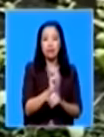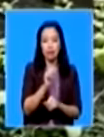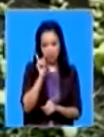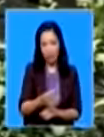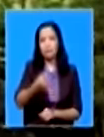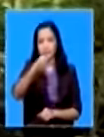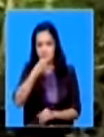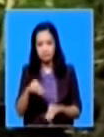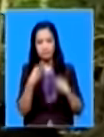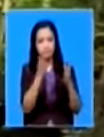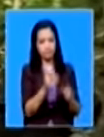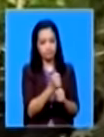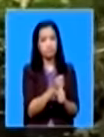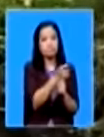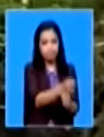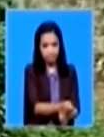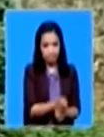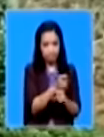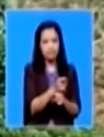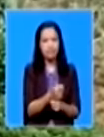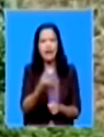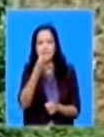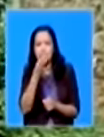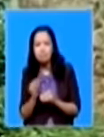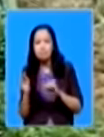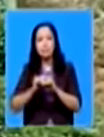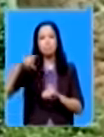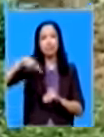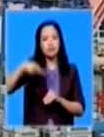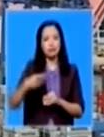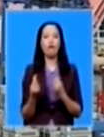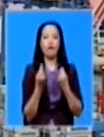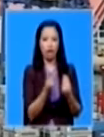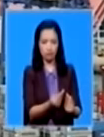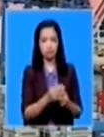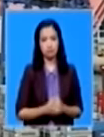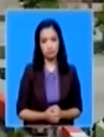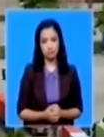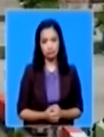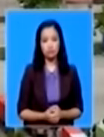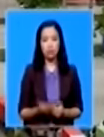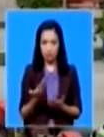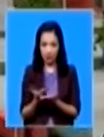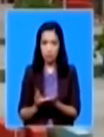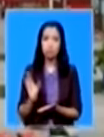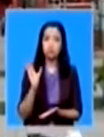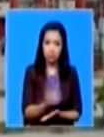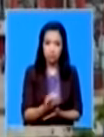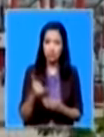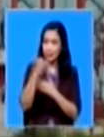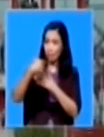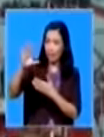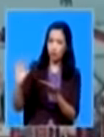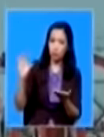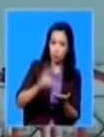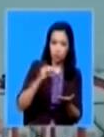พให้กับเกษตรกรเป็นอาชีพเสริมอาชีพทางเลือกให้เขาด้วยมันก็ต้องมีเรื่องการลงทุนจากต่างประเทศบ้างจากใน